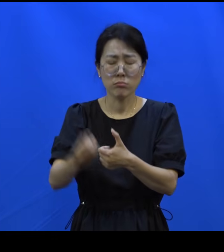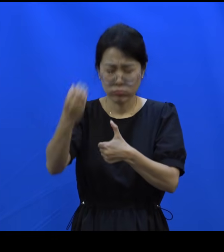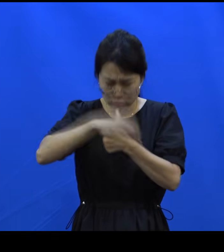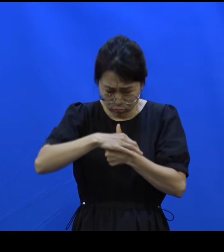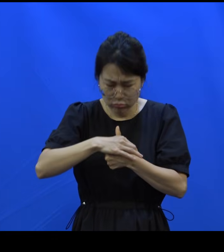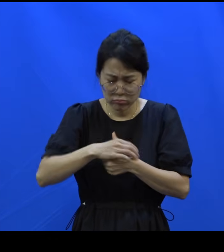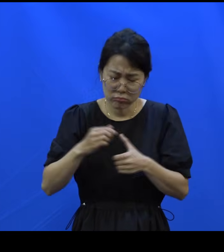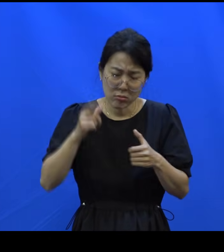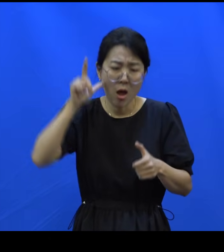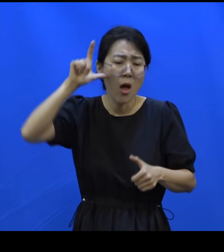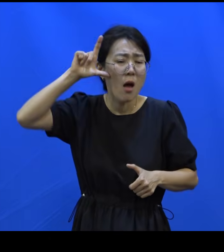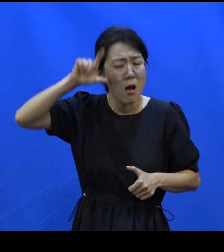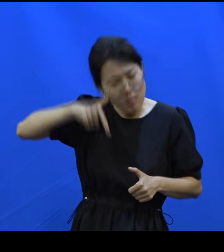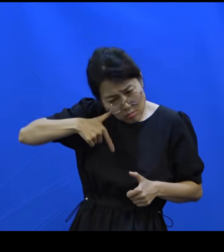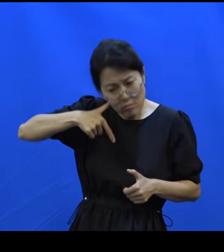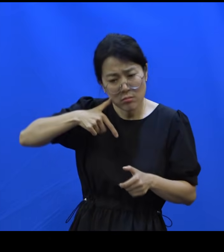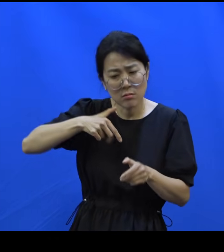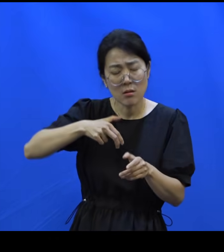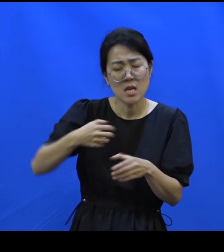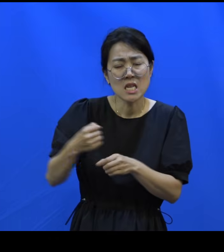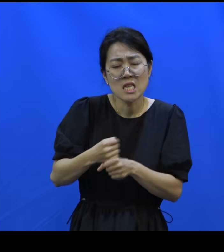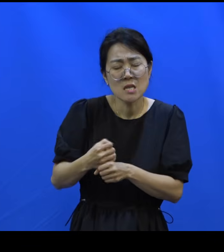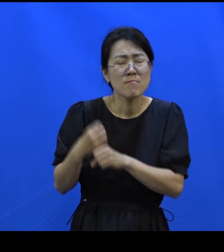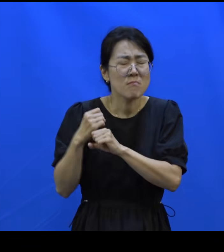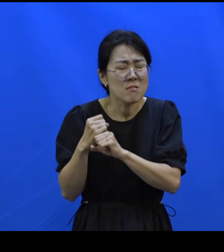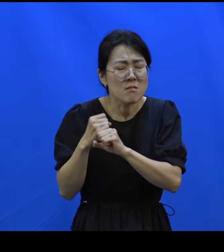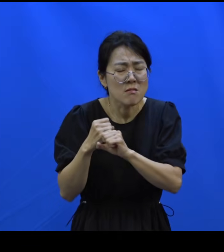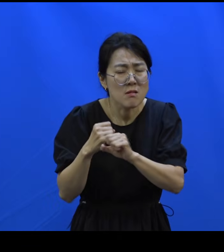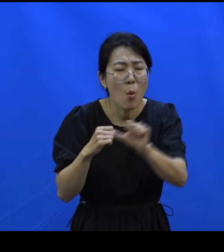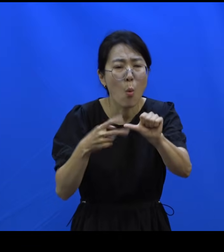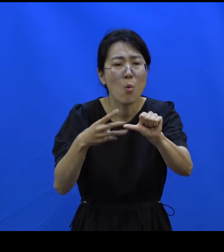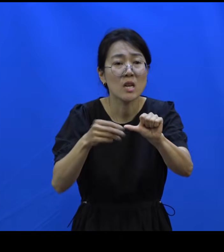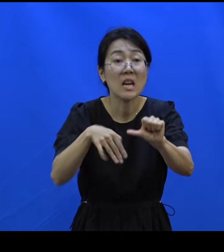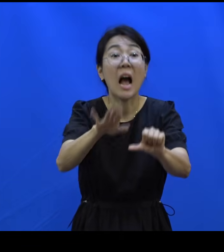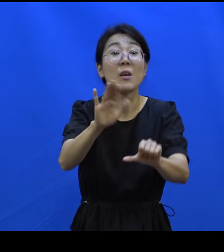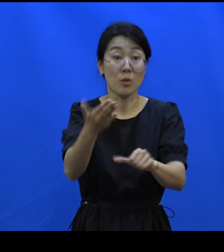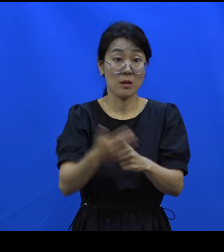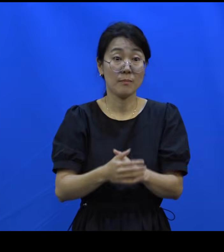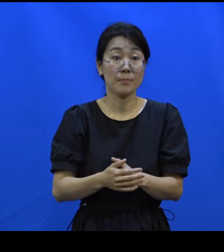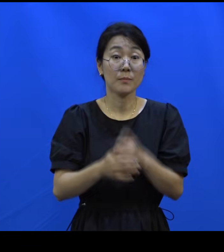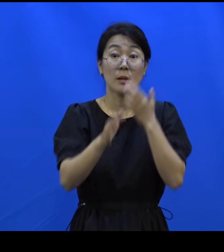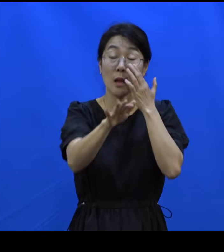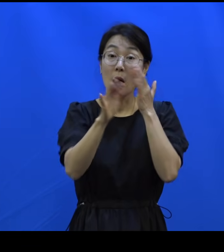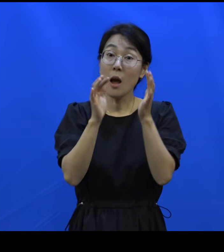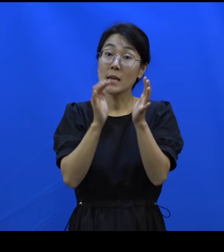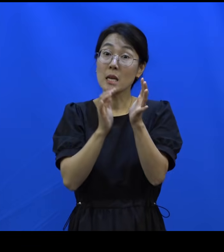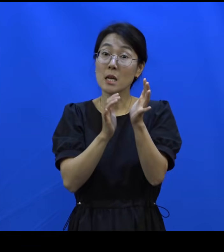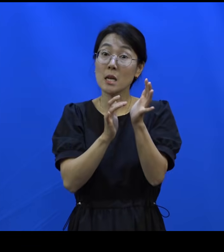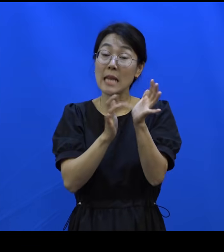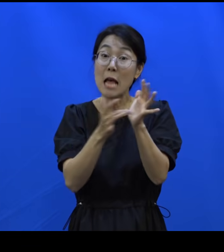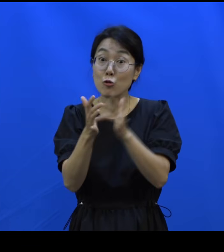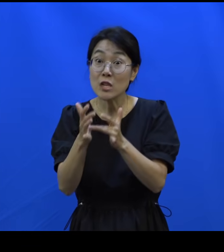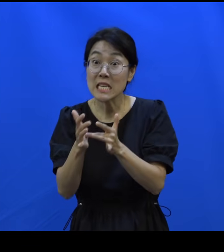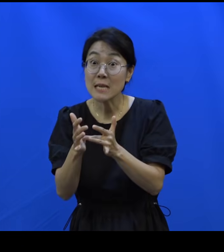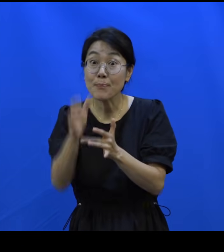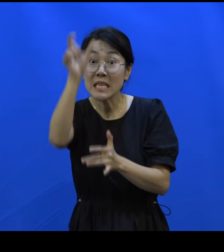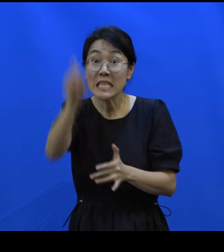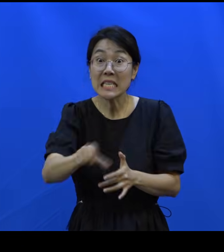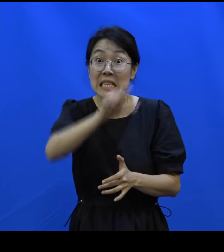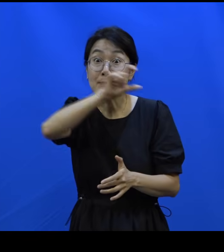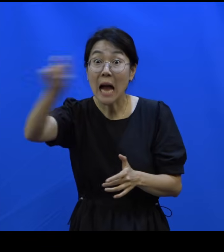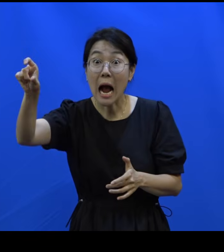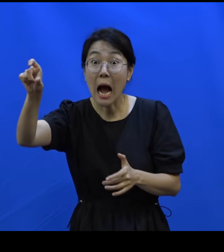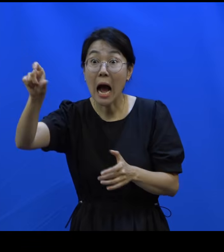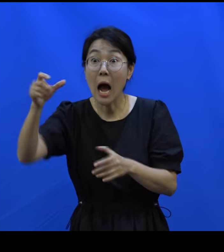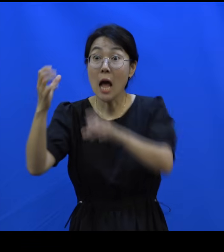싫어했죠. 우리가 예수님이 십자가를 지시고 골고다 언덕을 오르실 때도 그 사건이 있었습니다. 예수님이 몹시